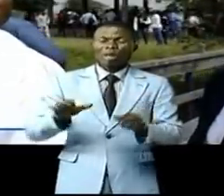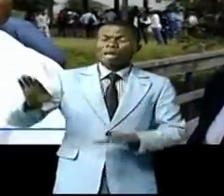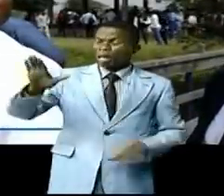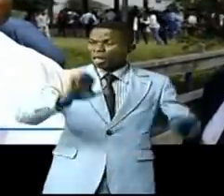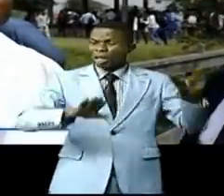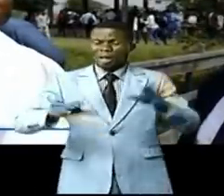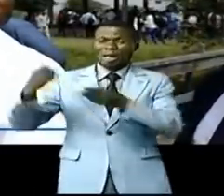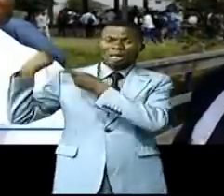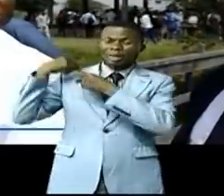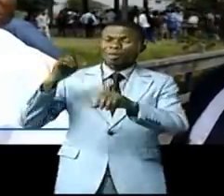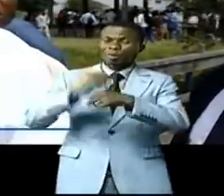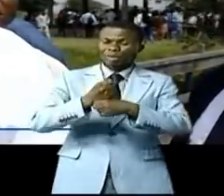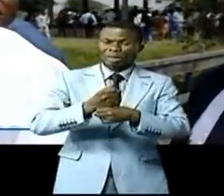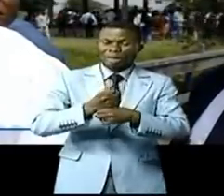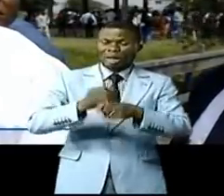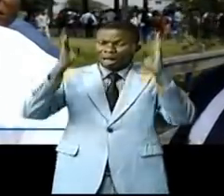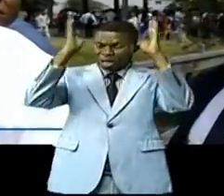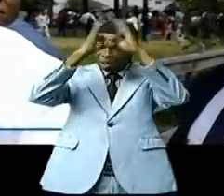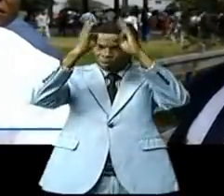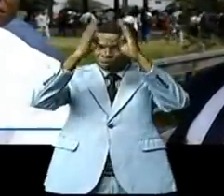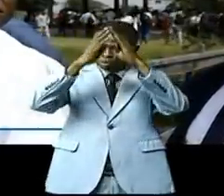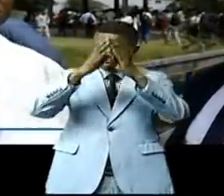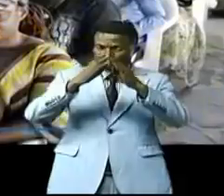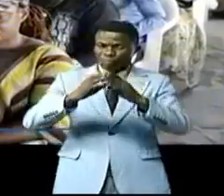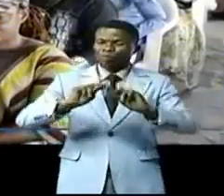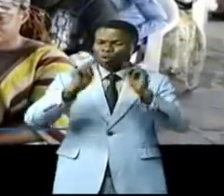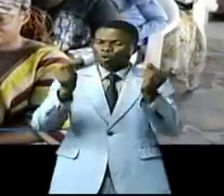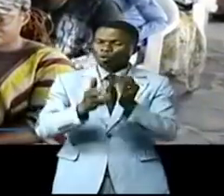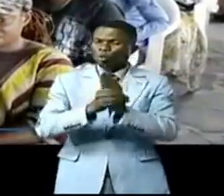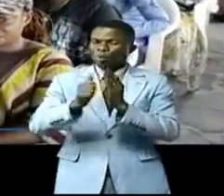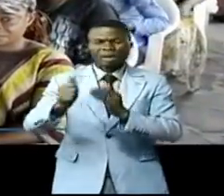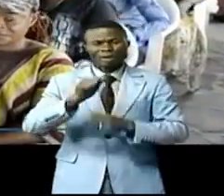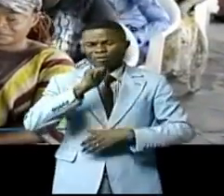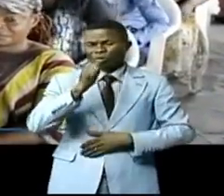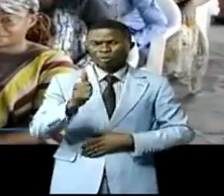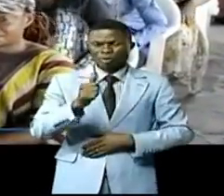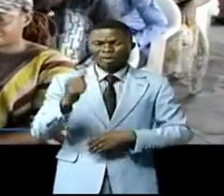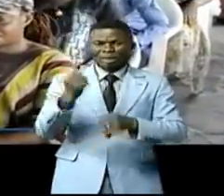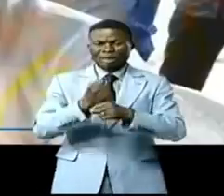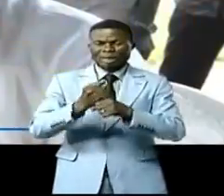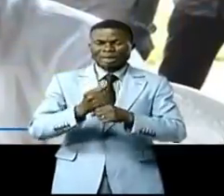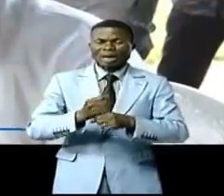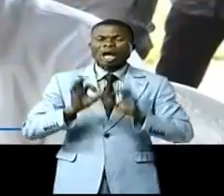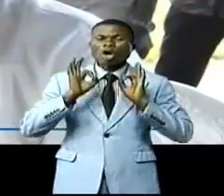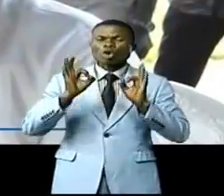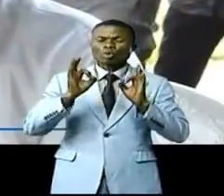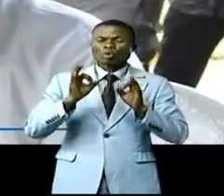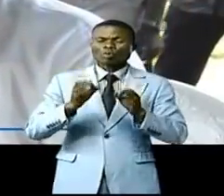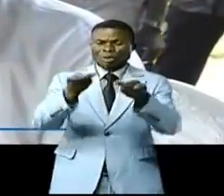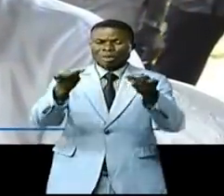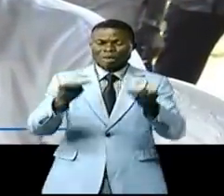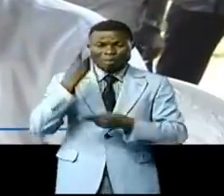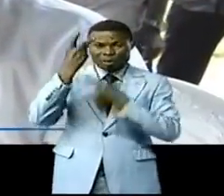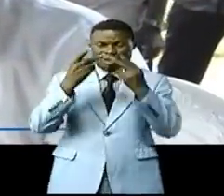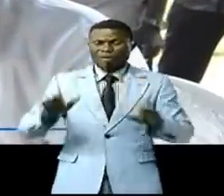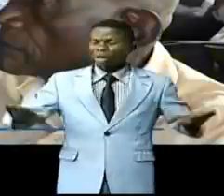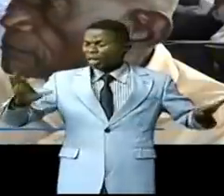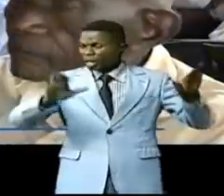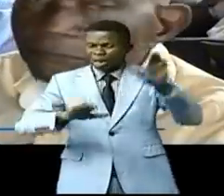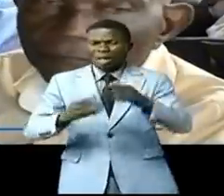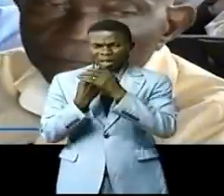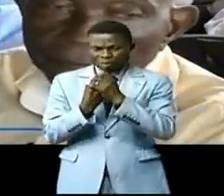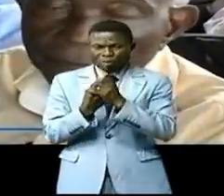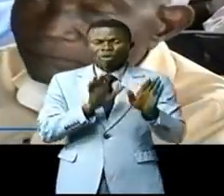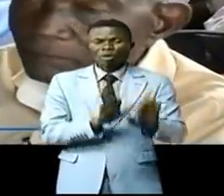sa création, n'avait pas aussi un cadre organique. Les travaux de rénovation du site touristique de l'Antélé sont attendus dans le prochain